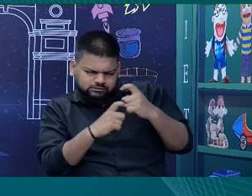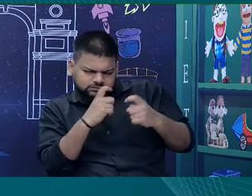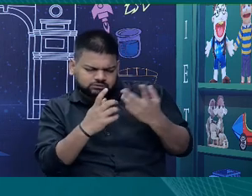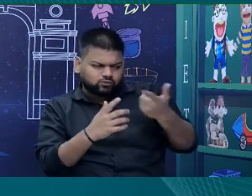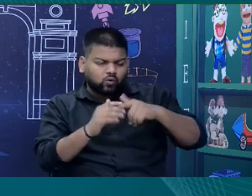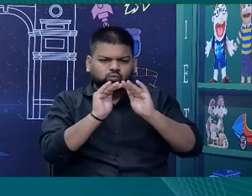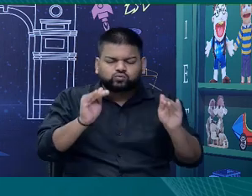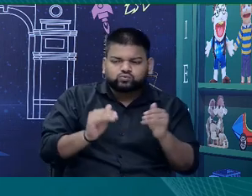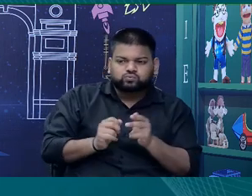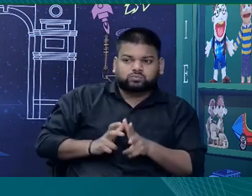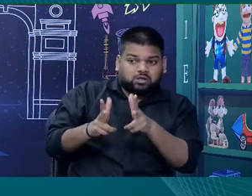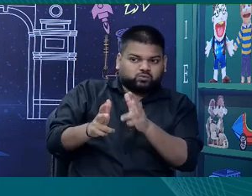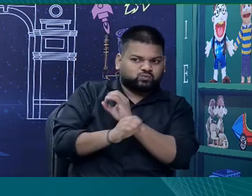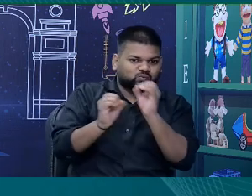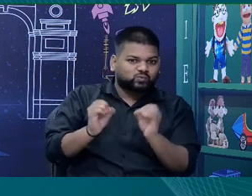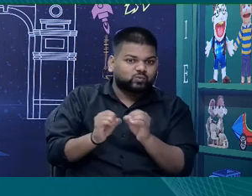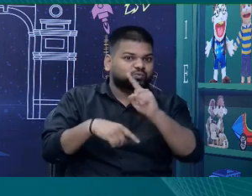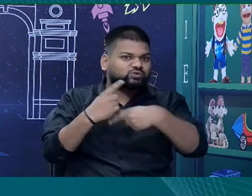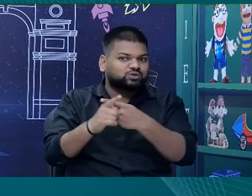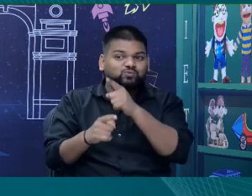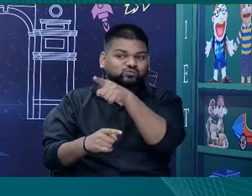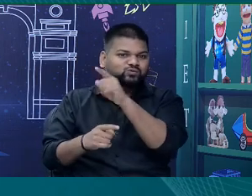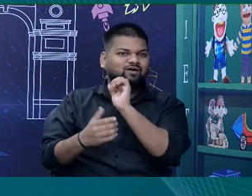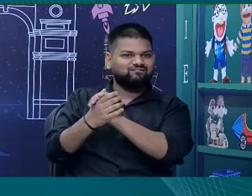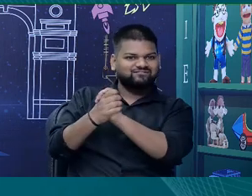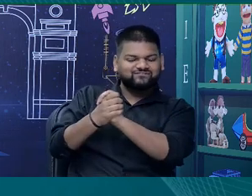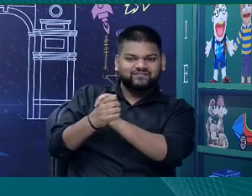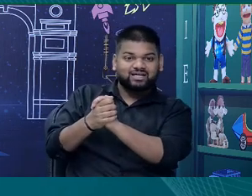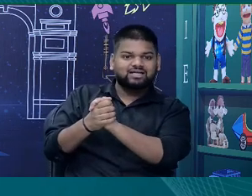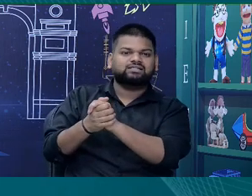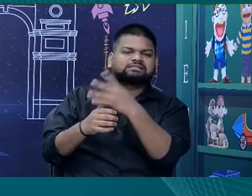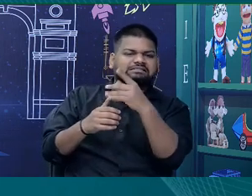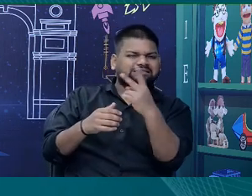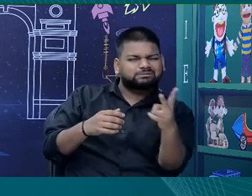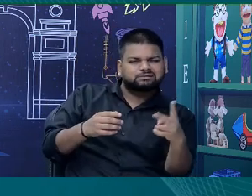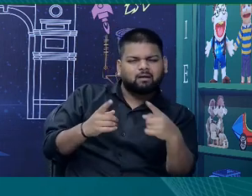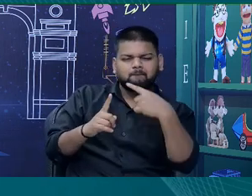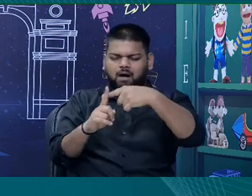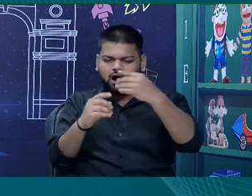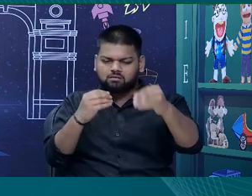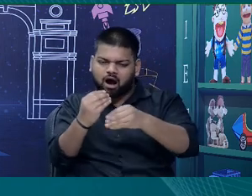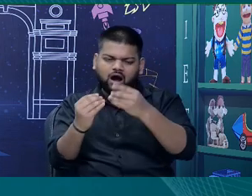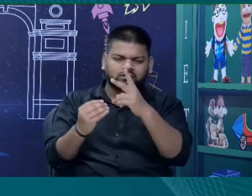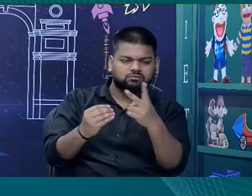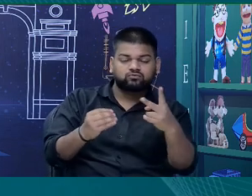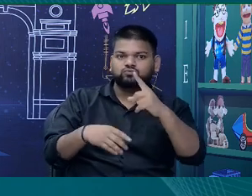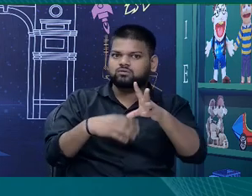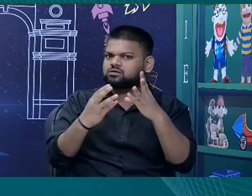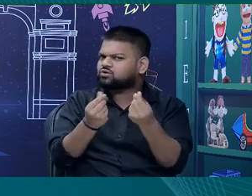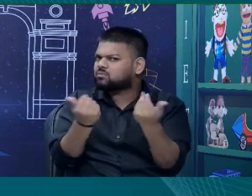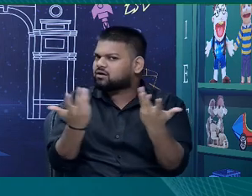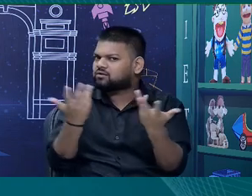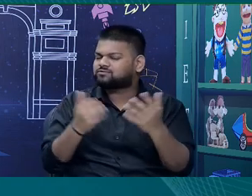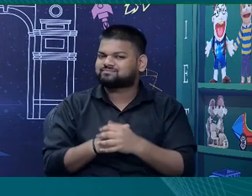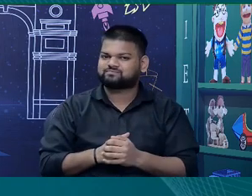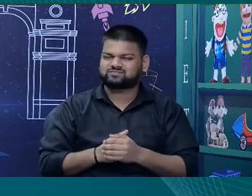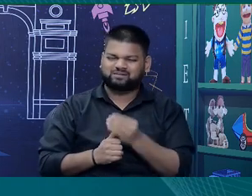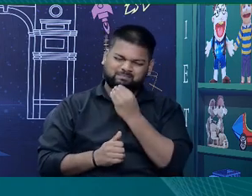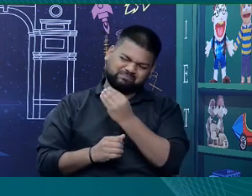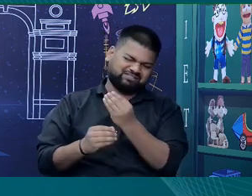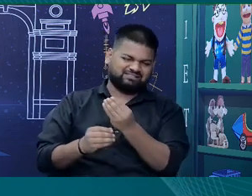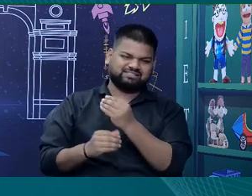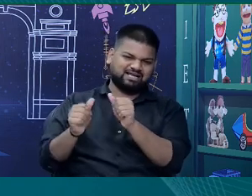आ दो से उसको मल्टीप्लाई करता है 10 उसमें एड करता है तो उसको कैसे सॉल्व करता है दूसरा बच्चा ये आप एक बार